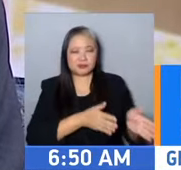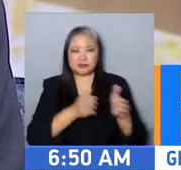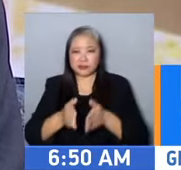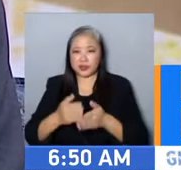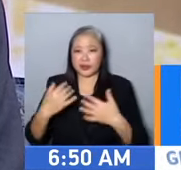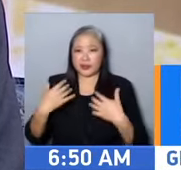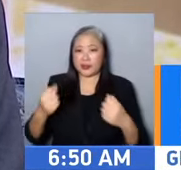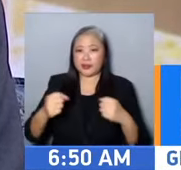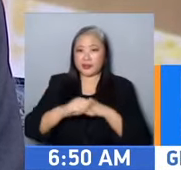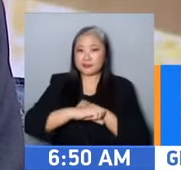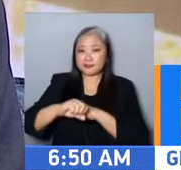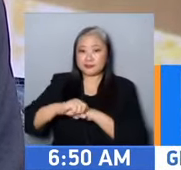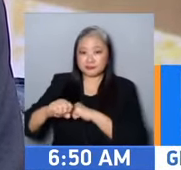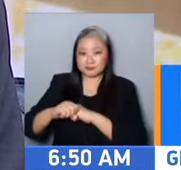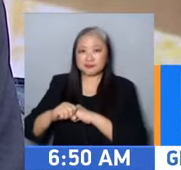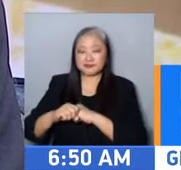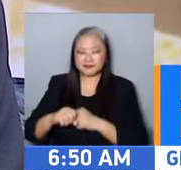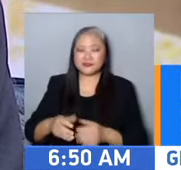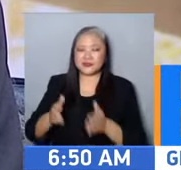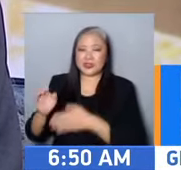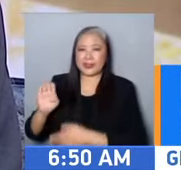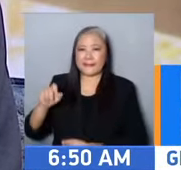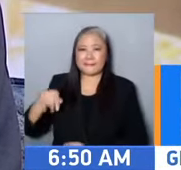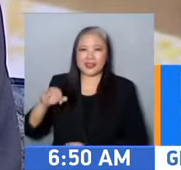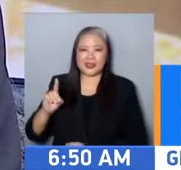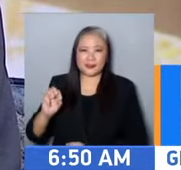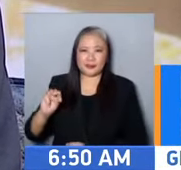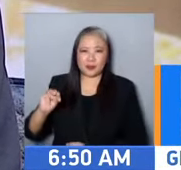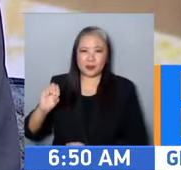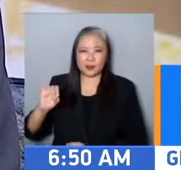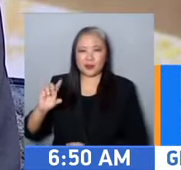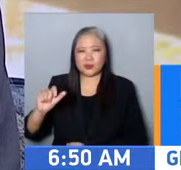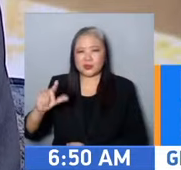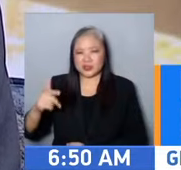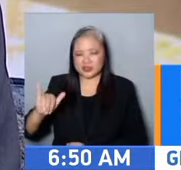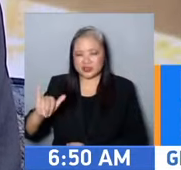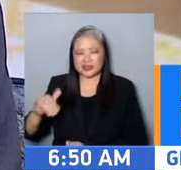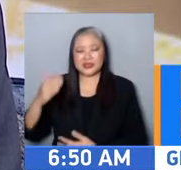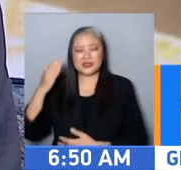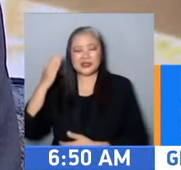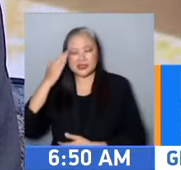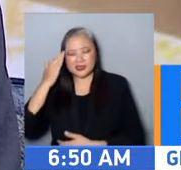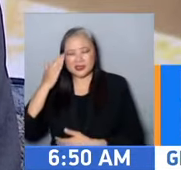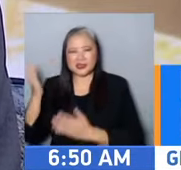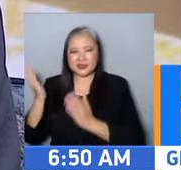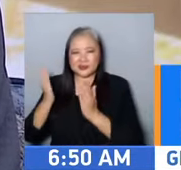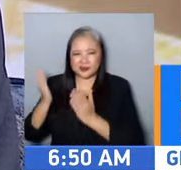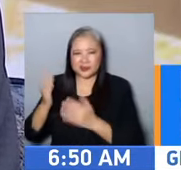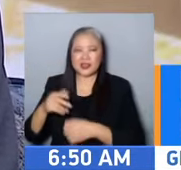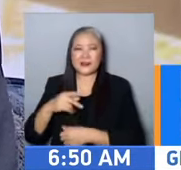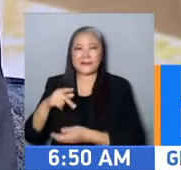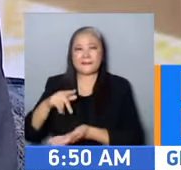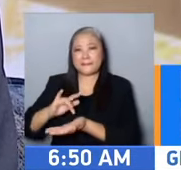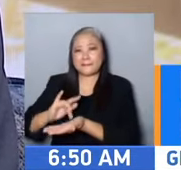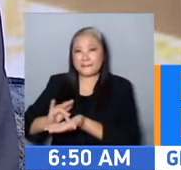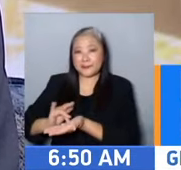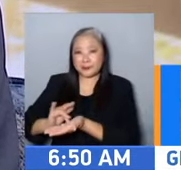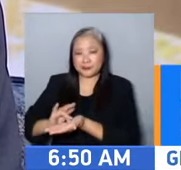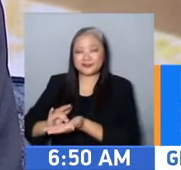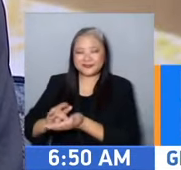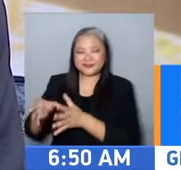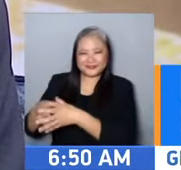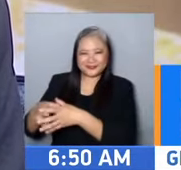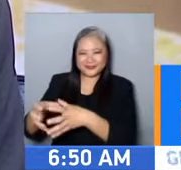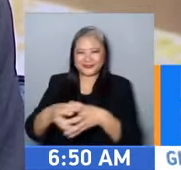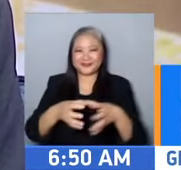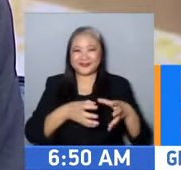ang Epidemiology Bureau, ang Knowledge Management Information Technology Service at ang Pharmaceutical Division. Maliban dyan, ako